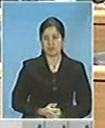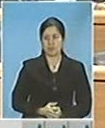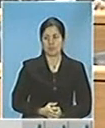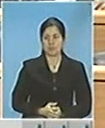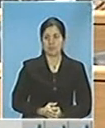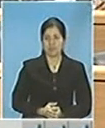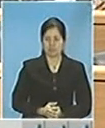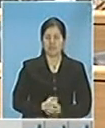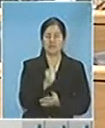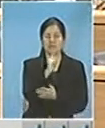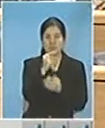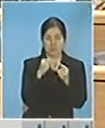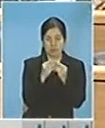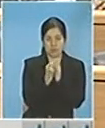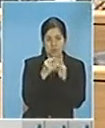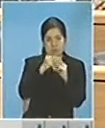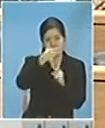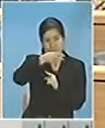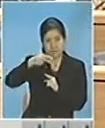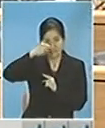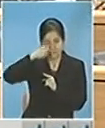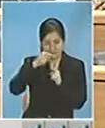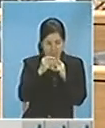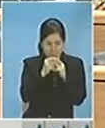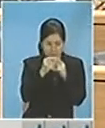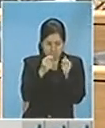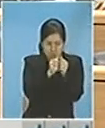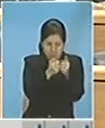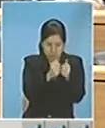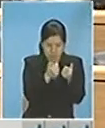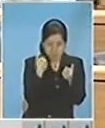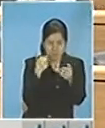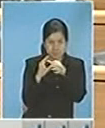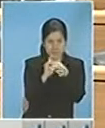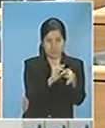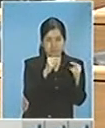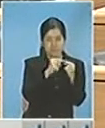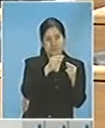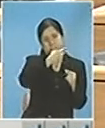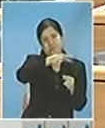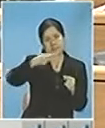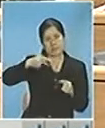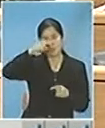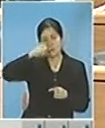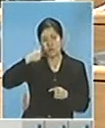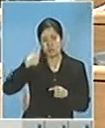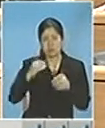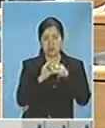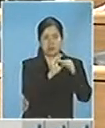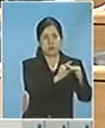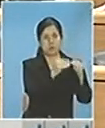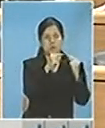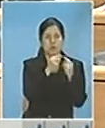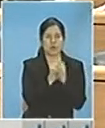ราชบัณฑิตยสถานนั้นเกี่ยวข้องกับการใช้ภาษาไทยทั้งการพูดการเ